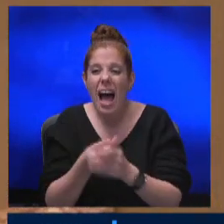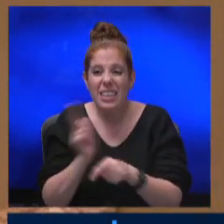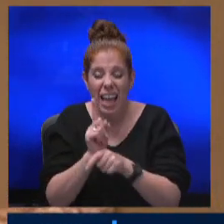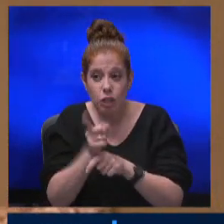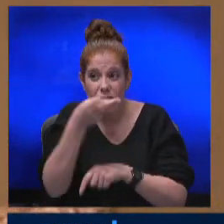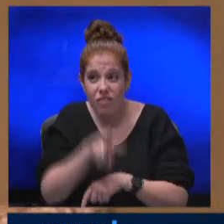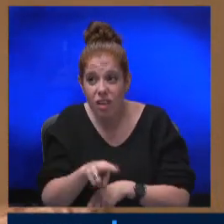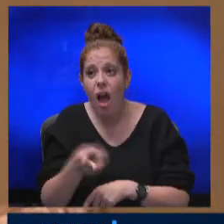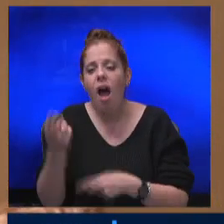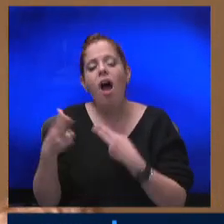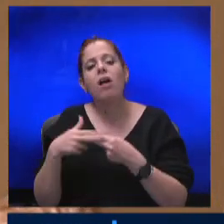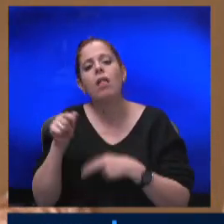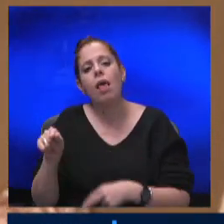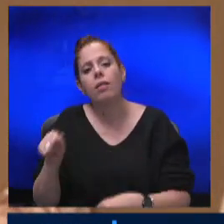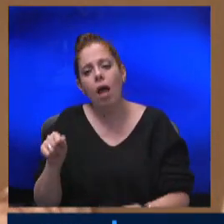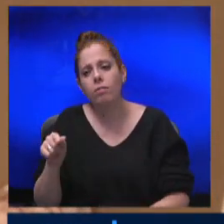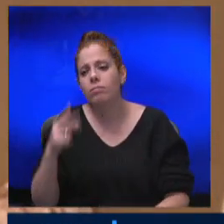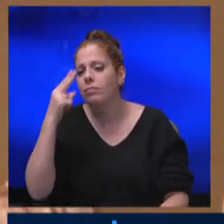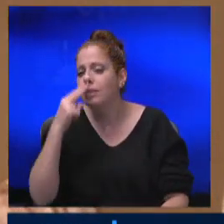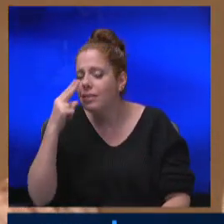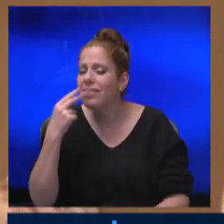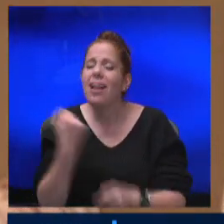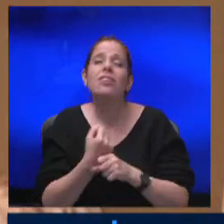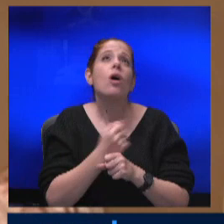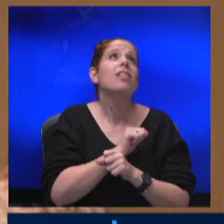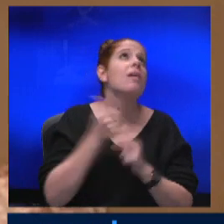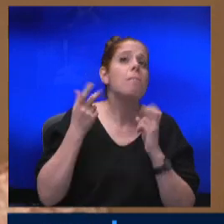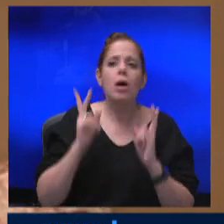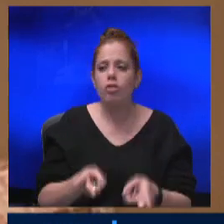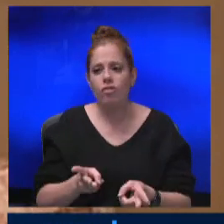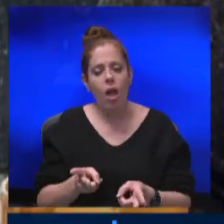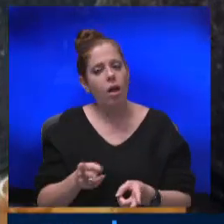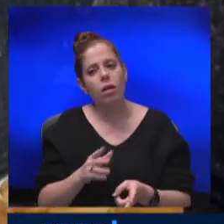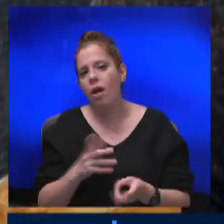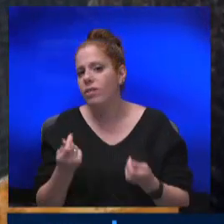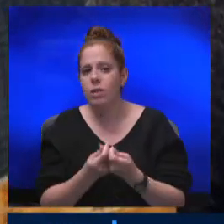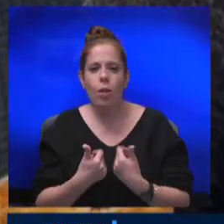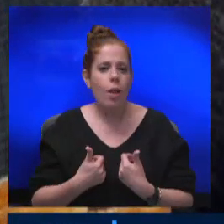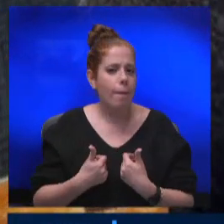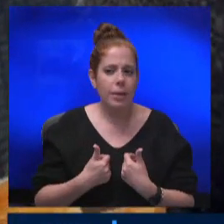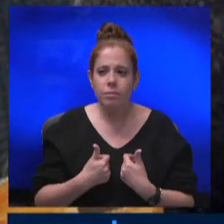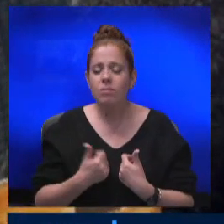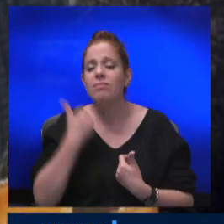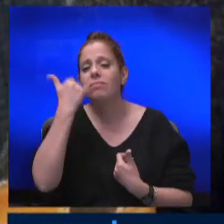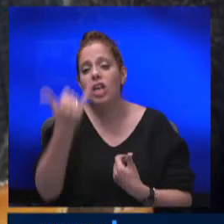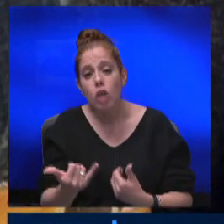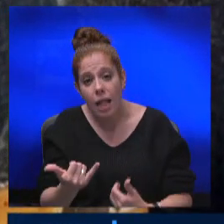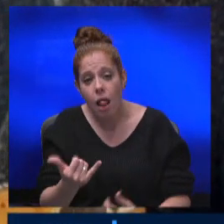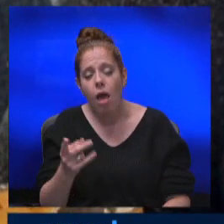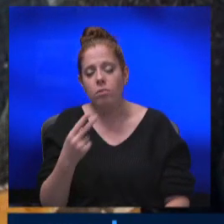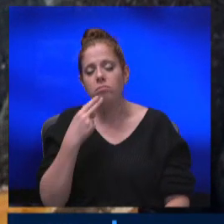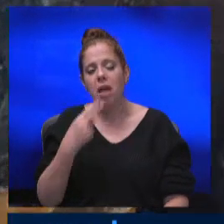לידה. ניסיתי לעשות את המקסימום, אבל זה לא בידיים שלי. התקשרתי אליה, היא ענתה